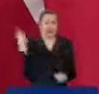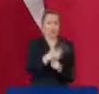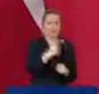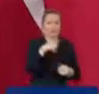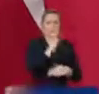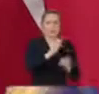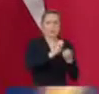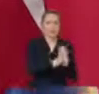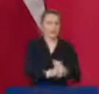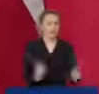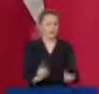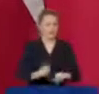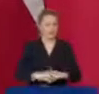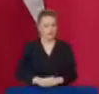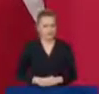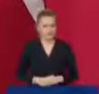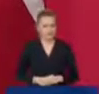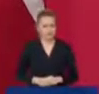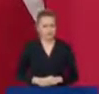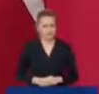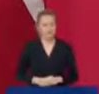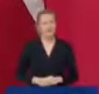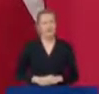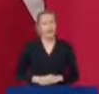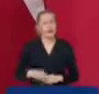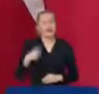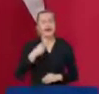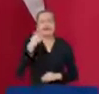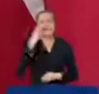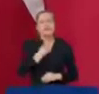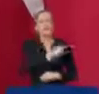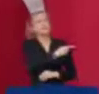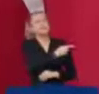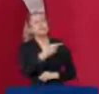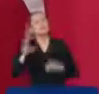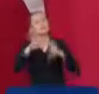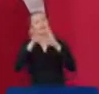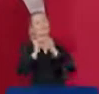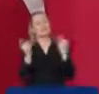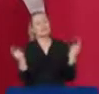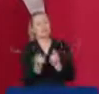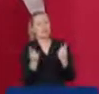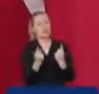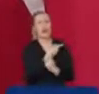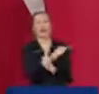Proszę Państwa, więc biorąc pod uwagę te wszystkie okoliczności, tak, decyzja została podjęta.